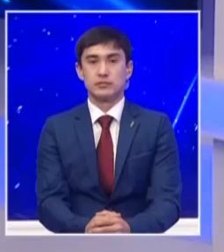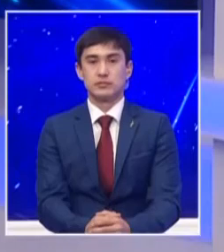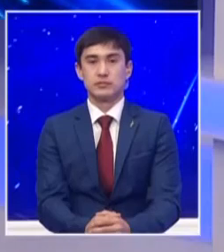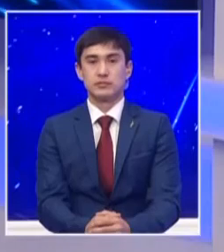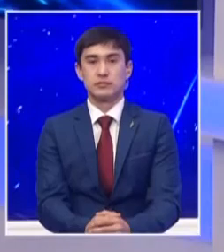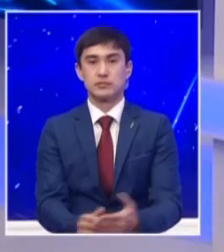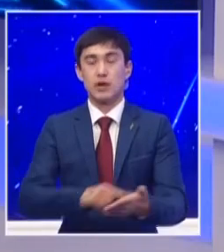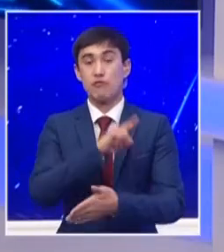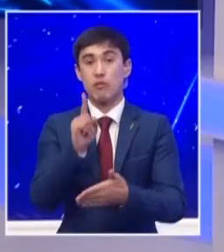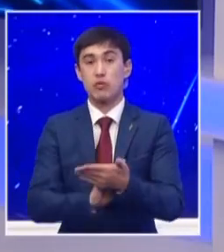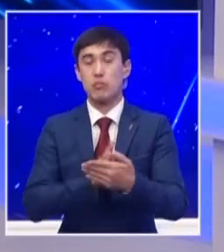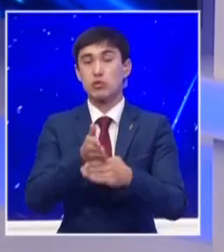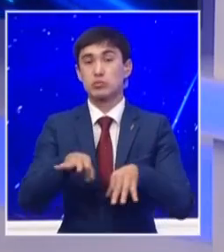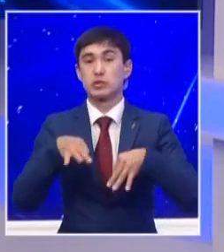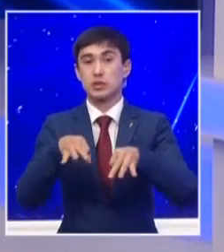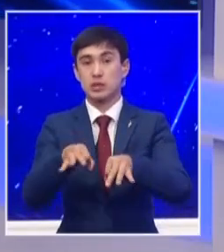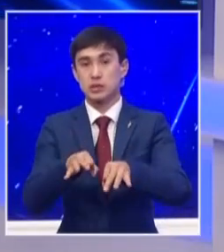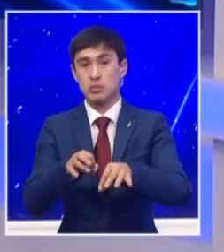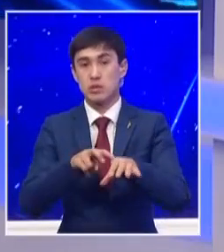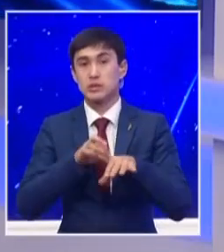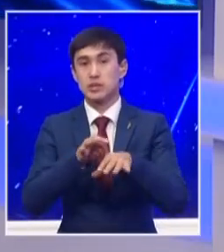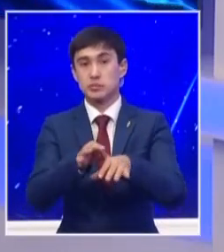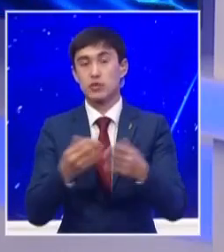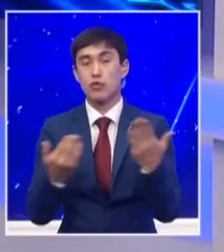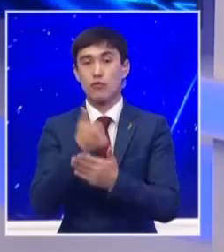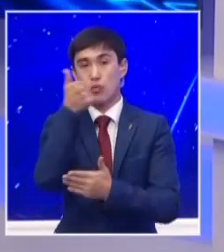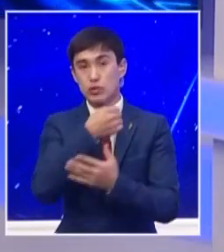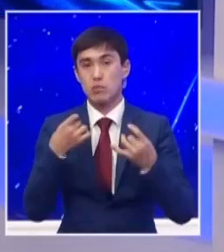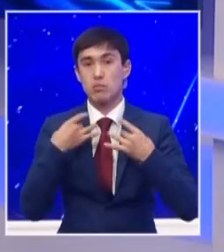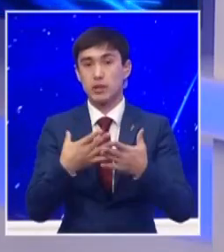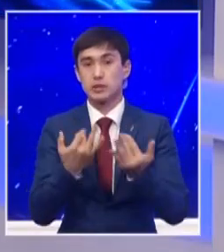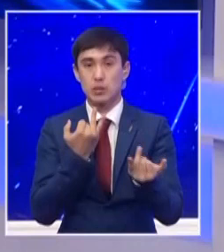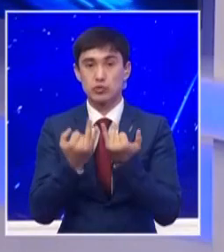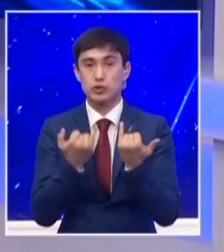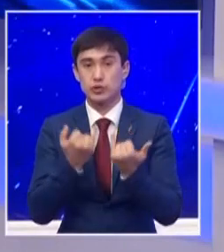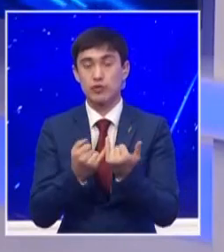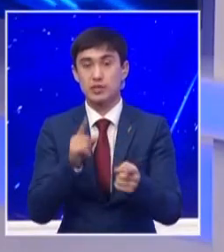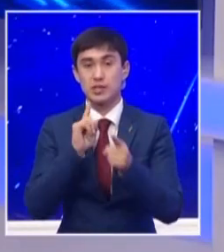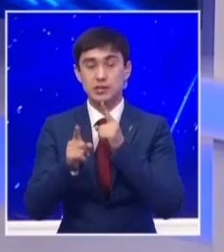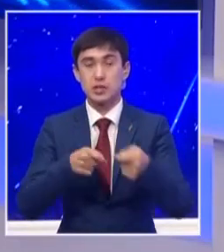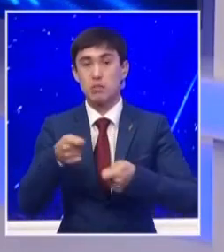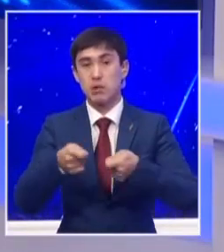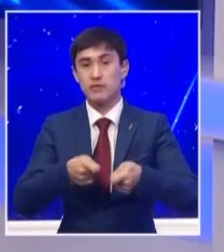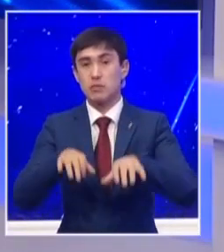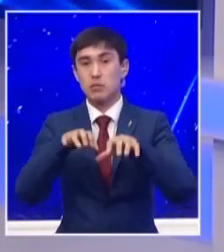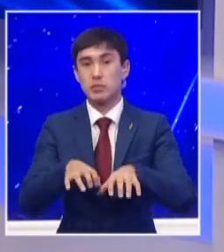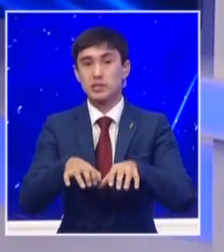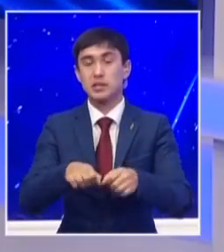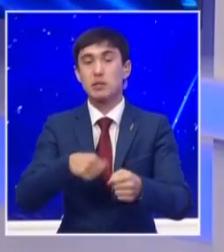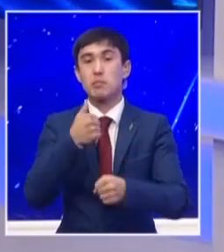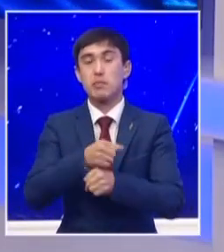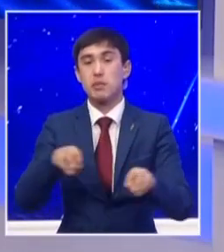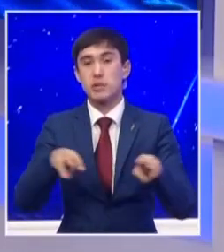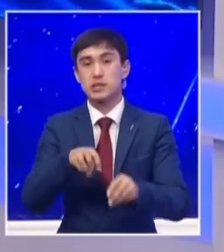уехать не улететь вопросы доступности транспортного сообщения в новогодние праздники обсудили сегодня на заседании правительства под